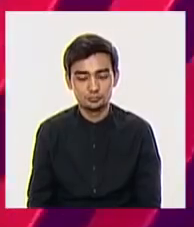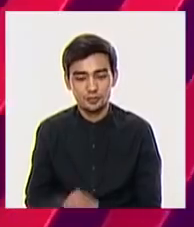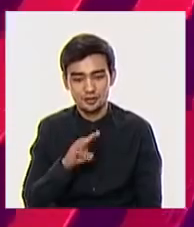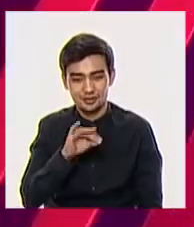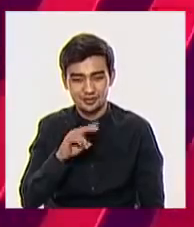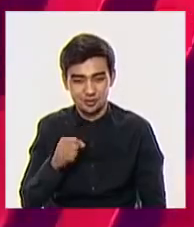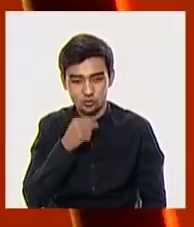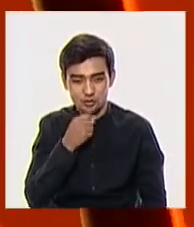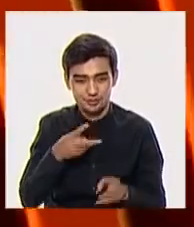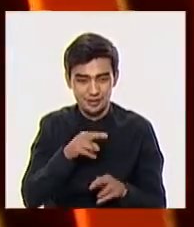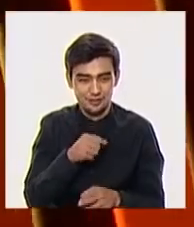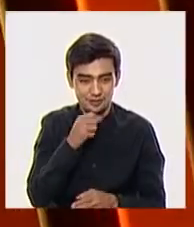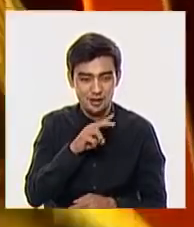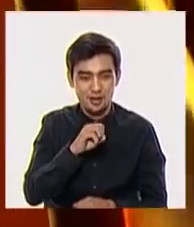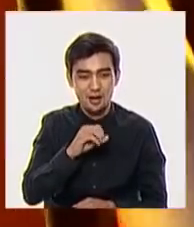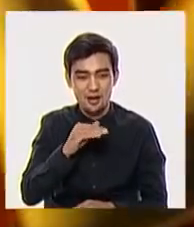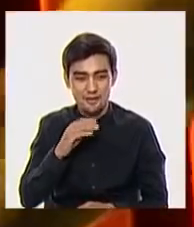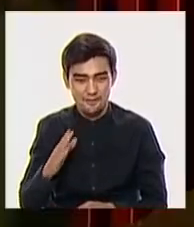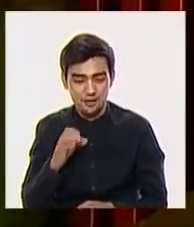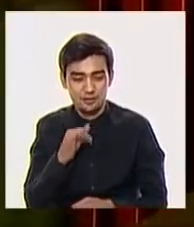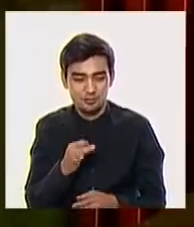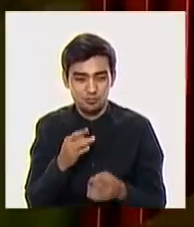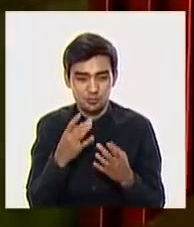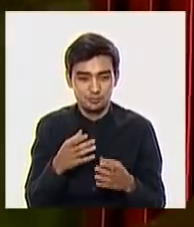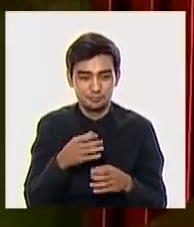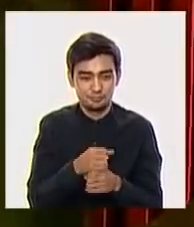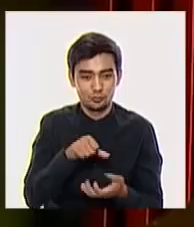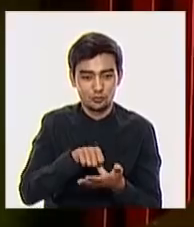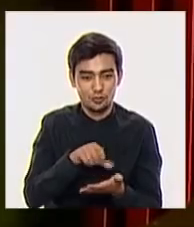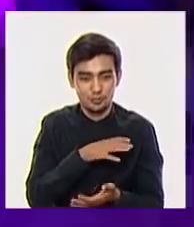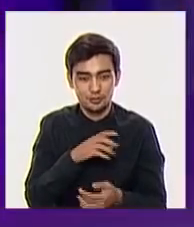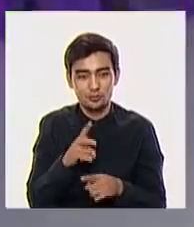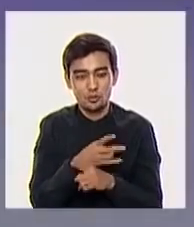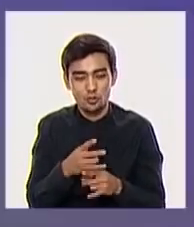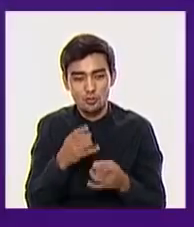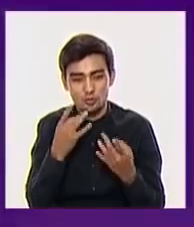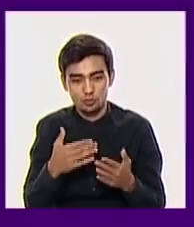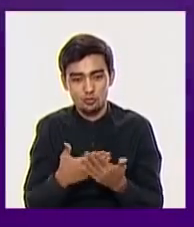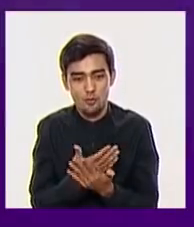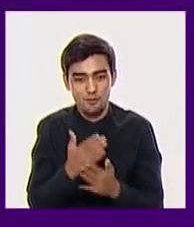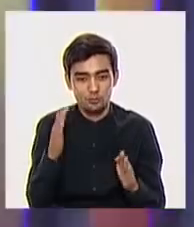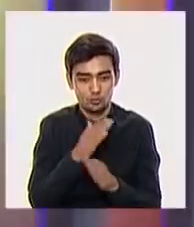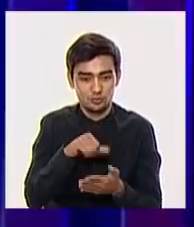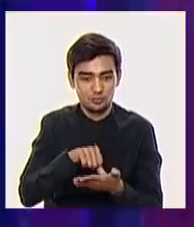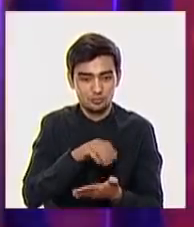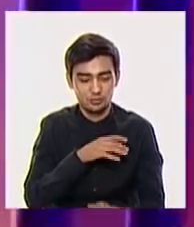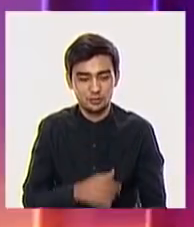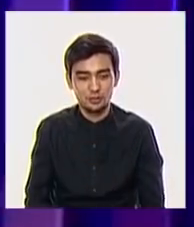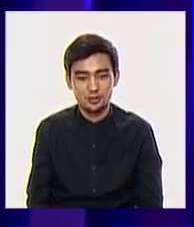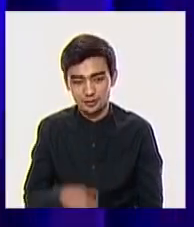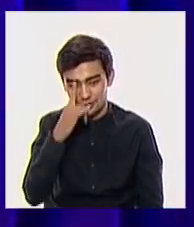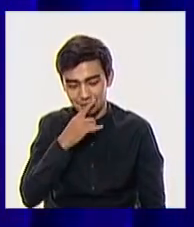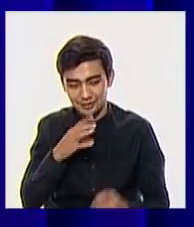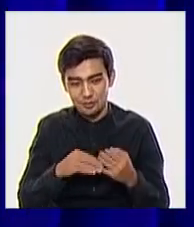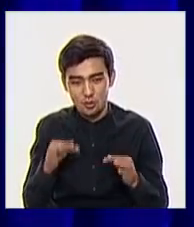Тина журналистерге арнап лайв форматта кішігірім кеш ұйымдастырды. Кеште тек жаңа әндер орындалды. Қазақ жеріне